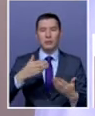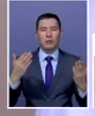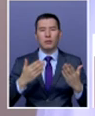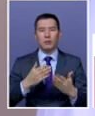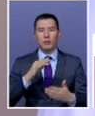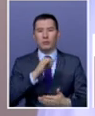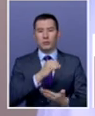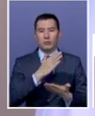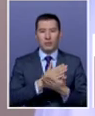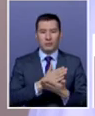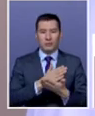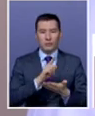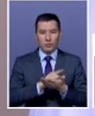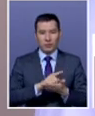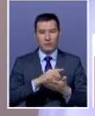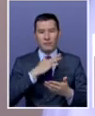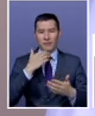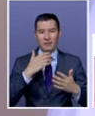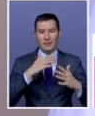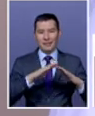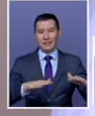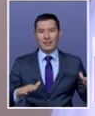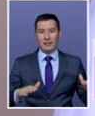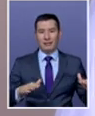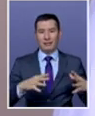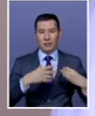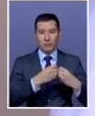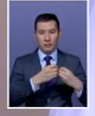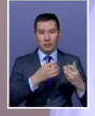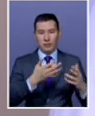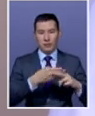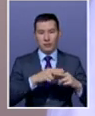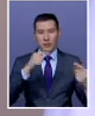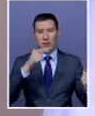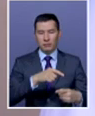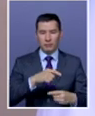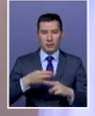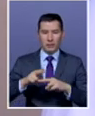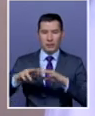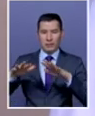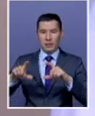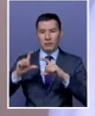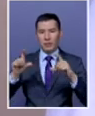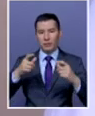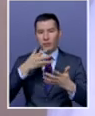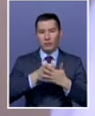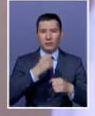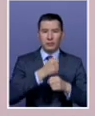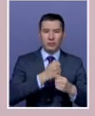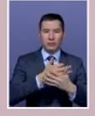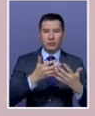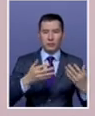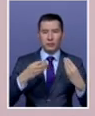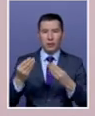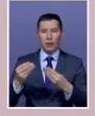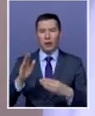осы жерге тіркелдік, бірінші келіп тіркеледі. Сол тіркелгенін не істейміз? Бізге нақты бұл бақытты отбасының бізге не пайдасы тиеді деген